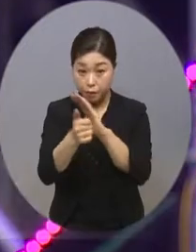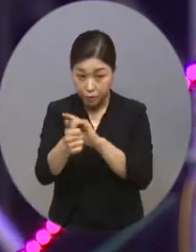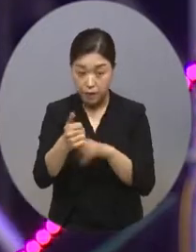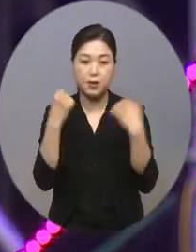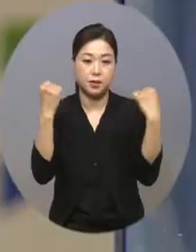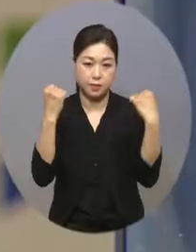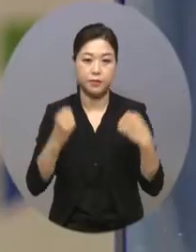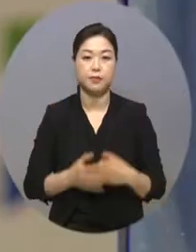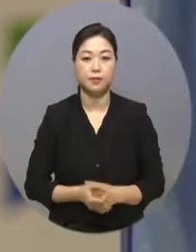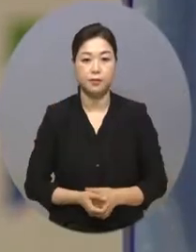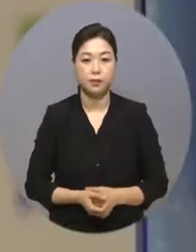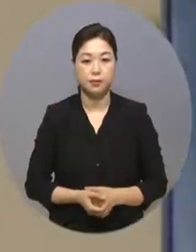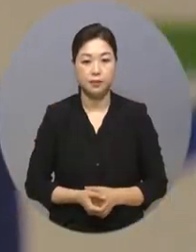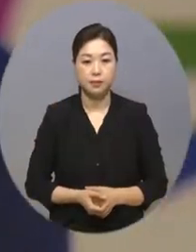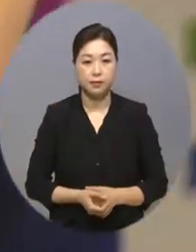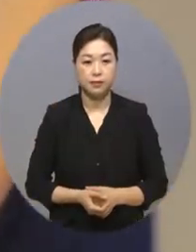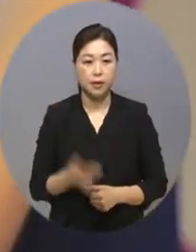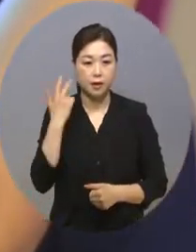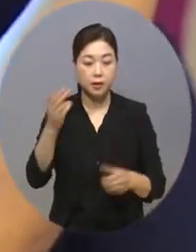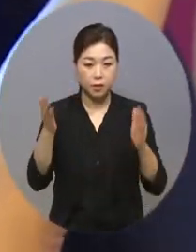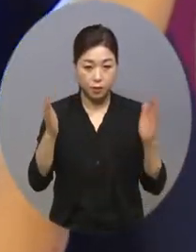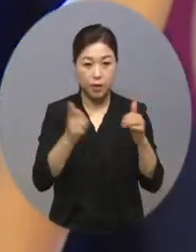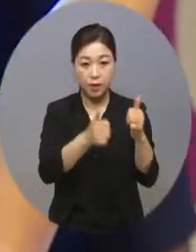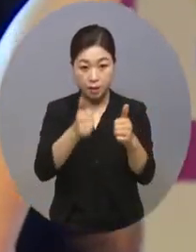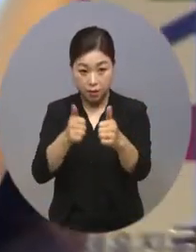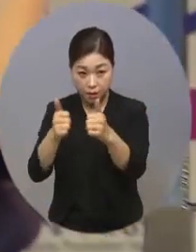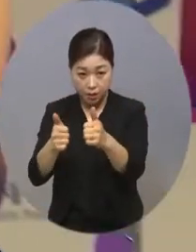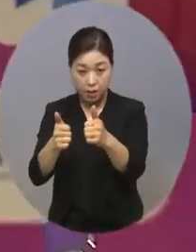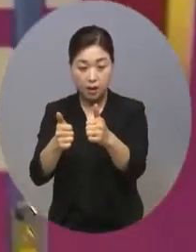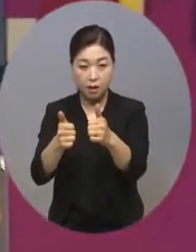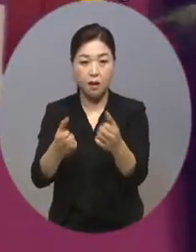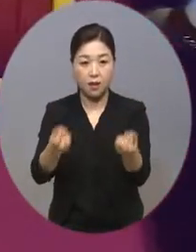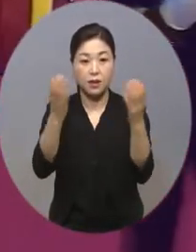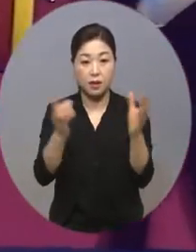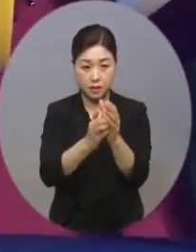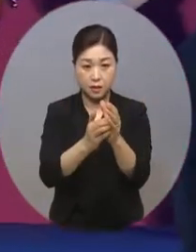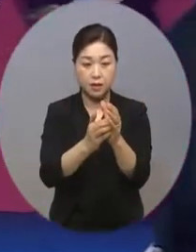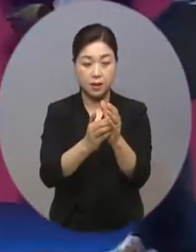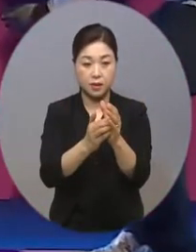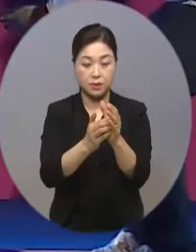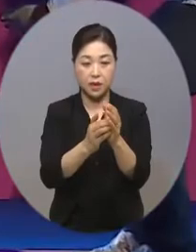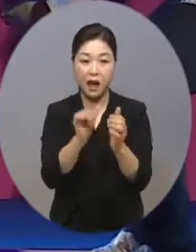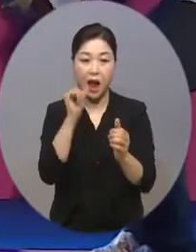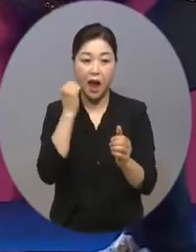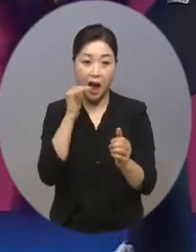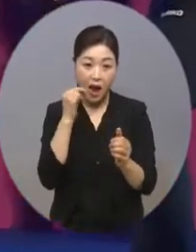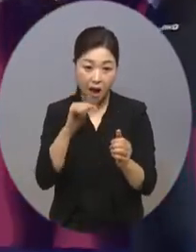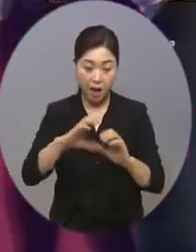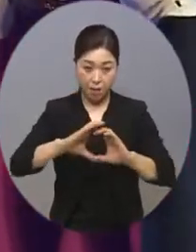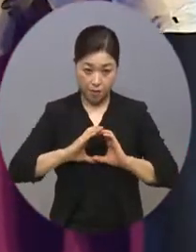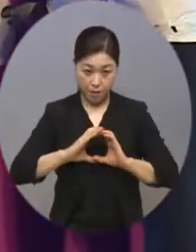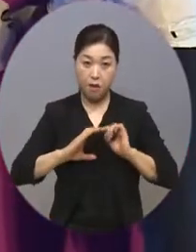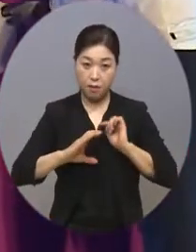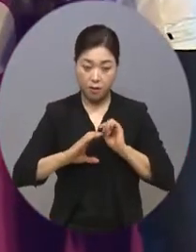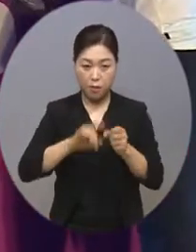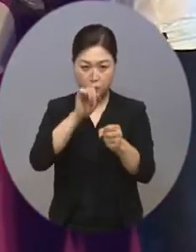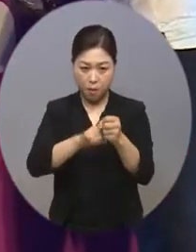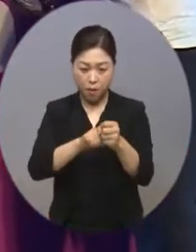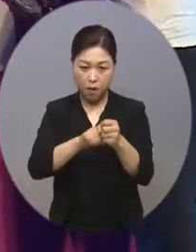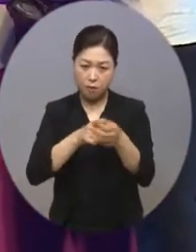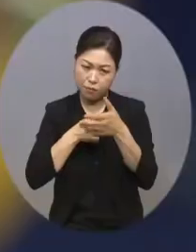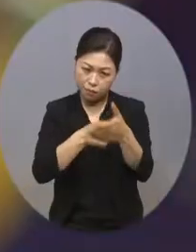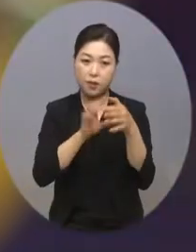응원하겠습니다. 7일간의 여정, 대회는 끝이 났지만 금빛 바벨을 향한 선수들의 열정은 계속될